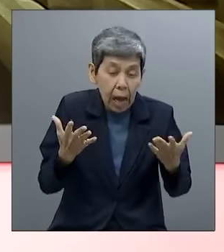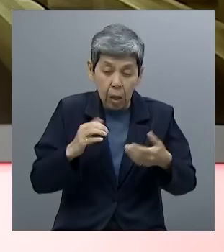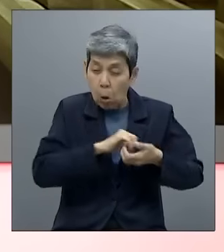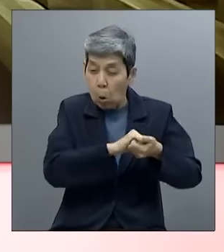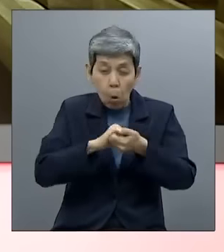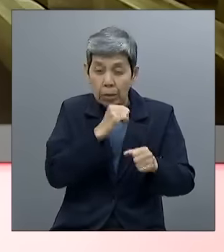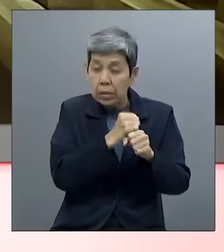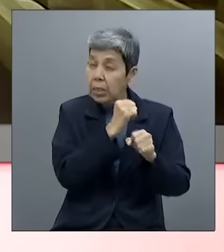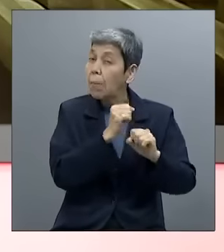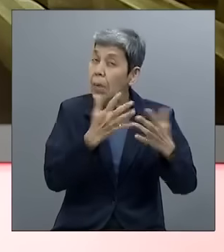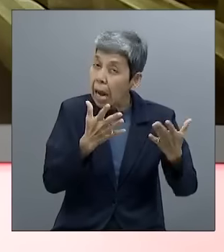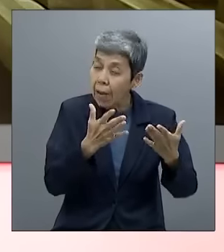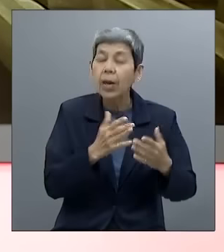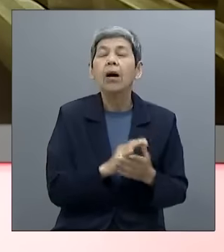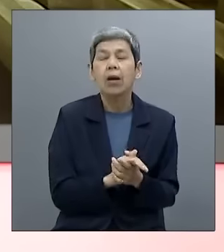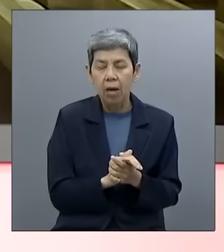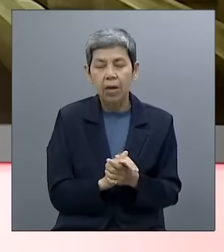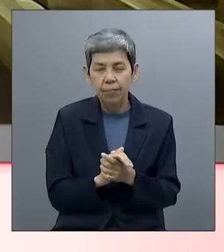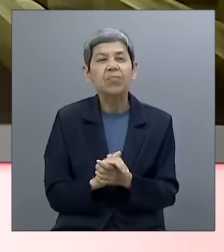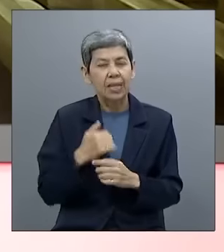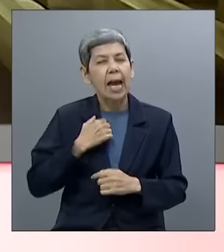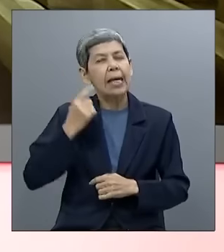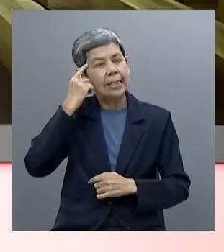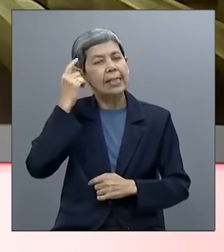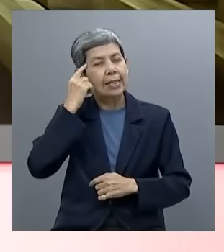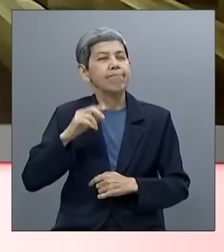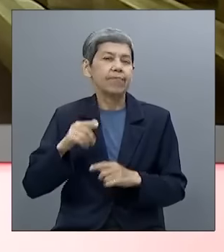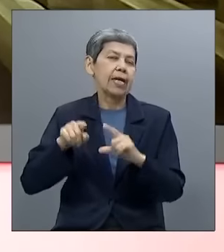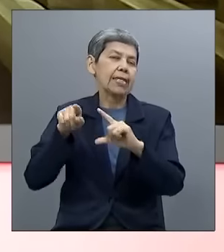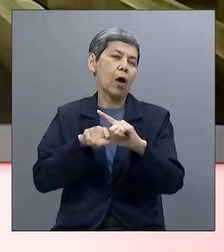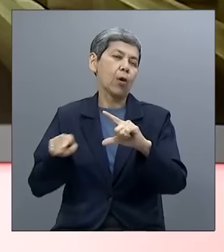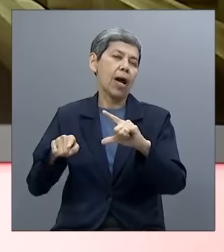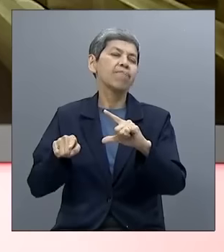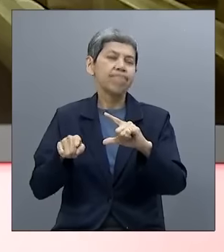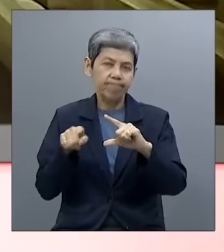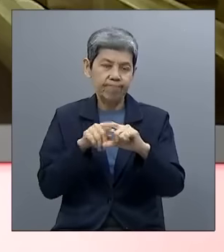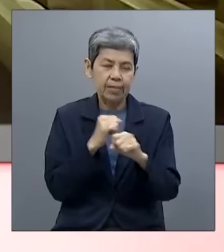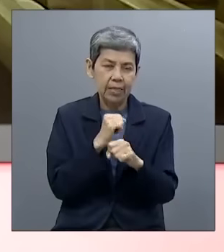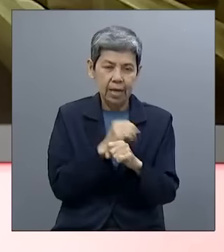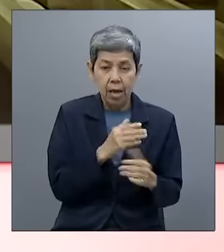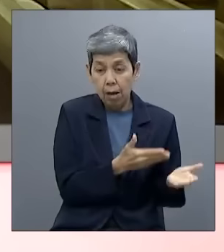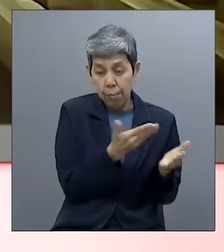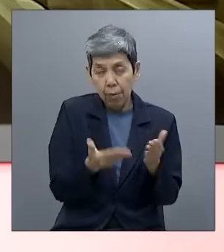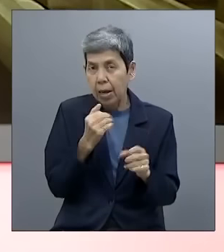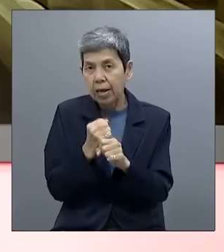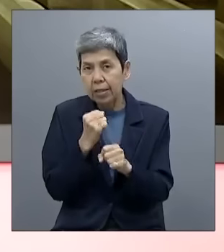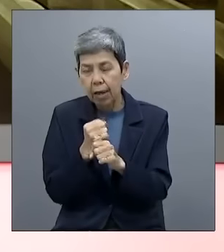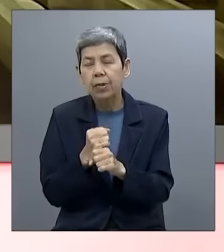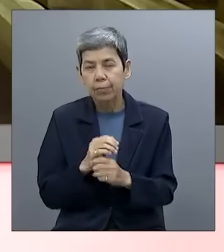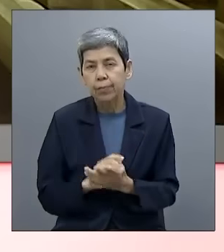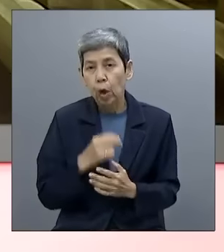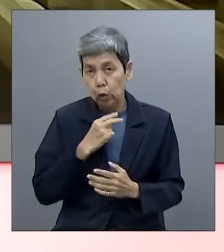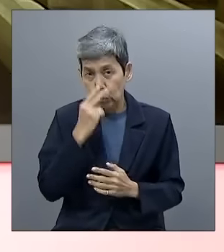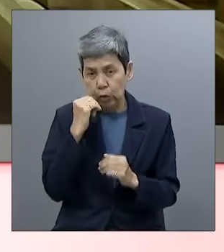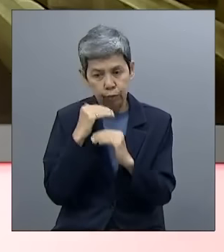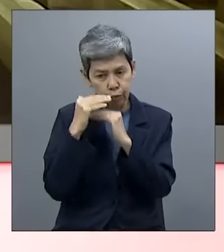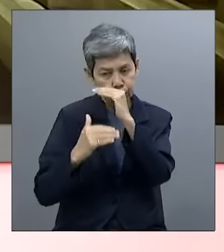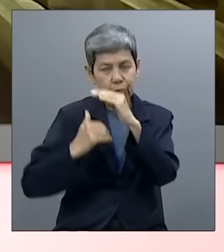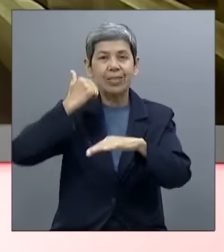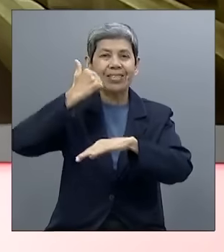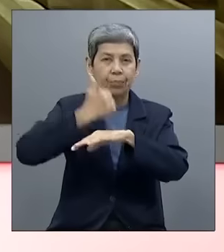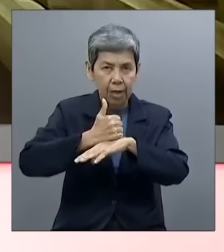ในความเป็นบ้านเกิดได้ก่อนรุ่นสู่รุ่นมาถึงรุ่นของนางสาวแพทองธารอาจไม่ใช่เรื่องง่ายที่จะก้าวขึ้นสู่ตำแ